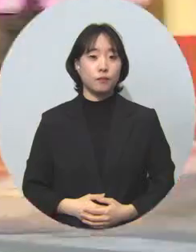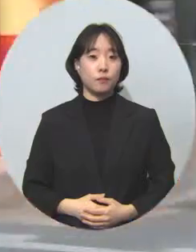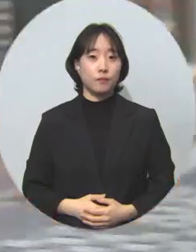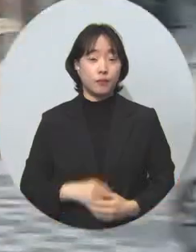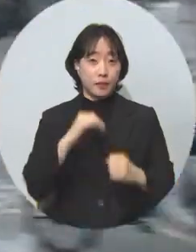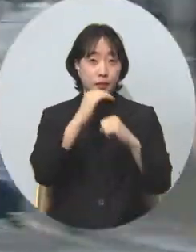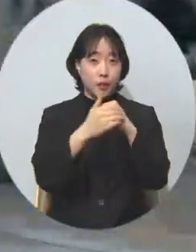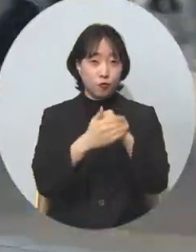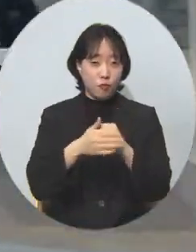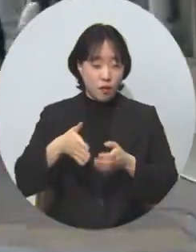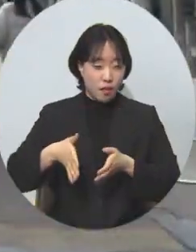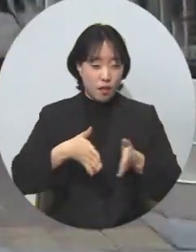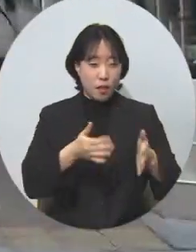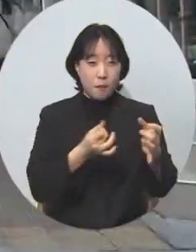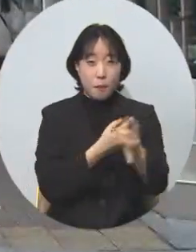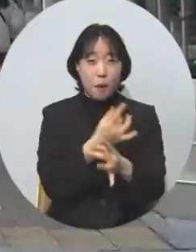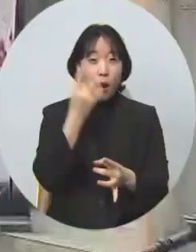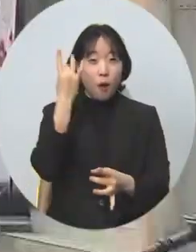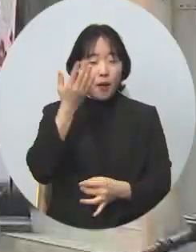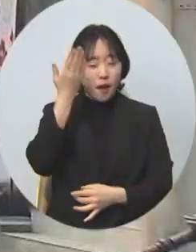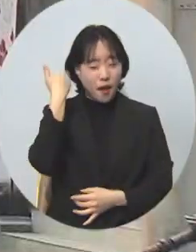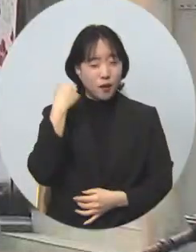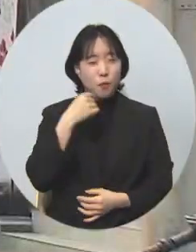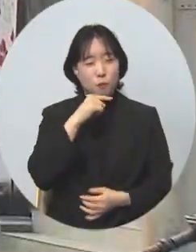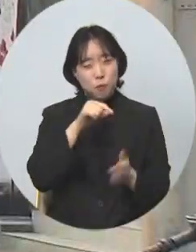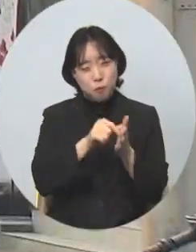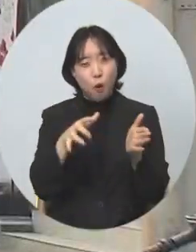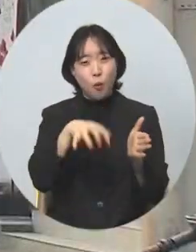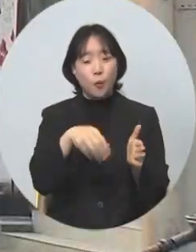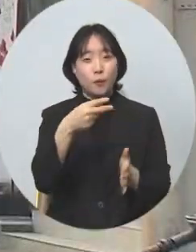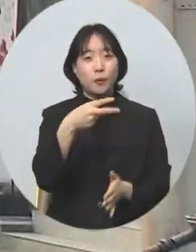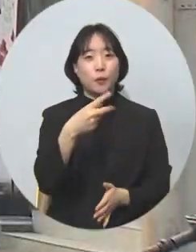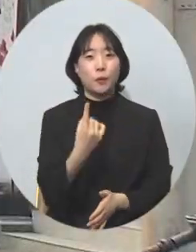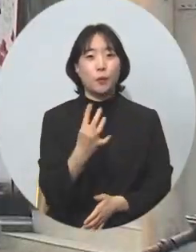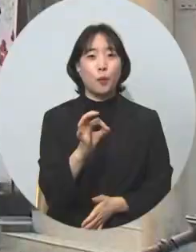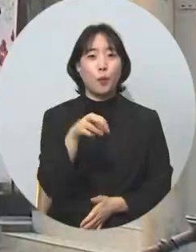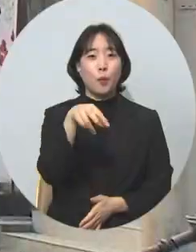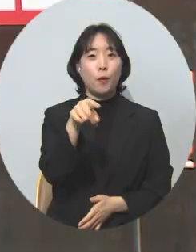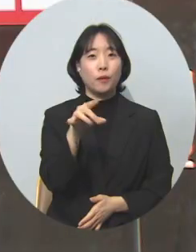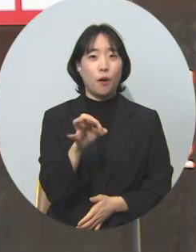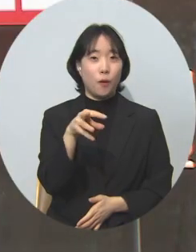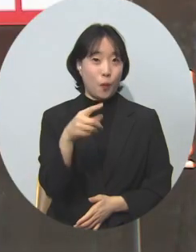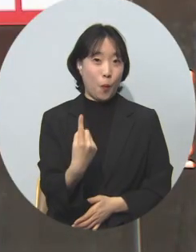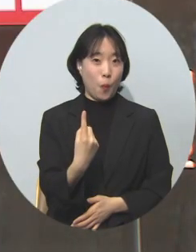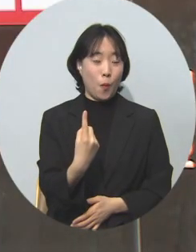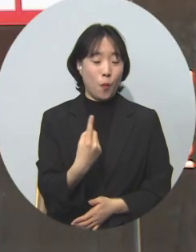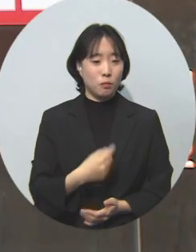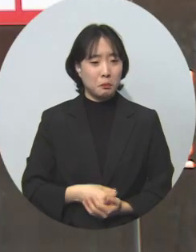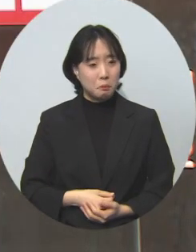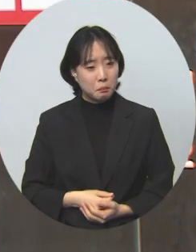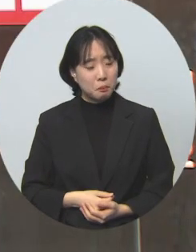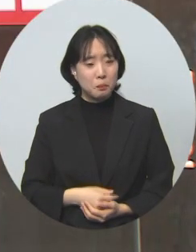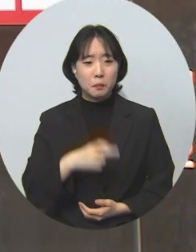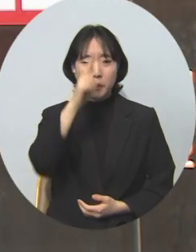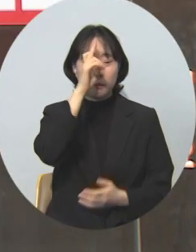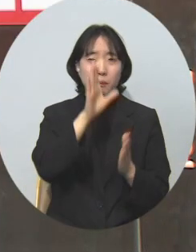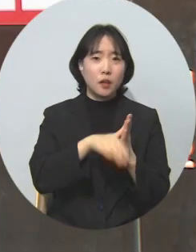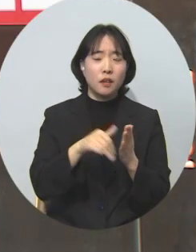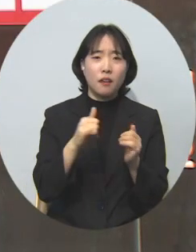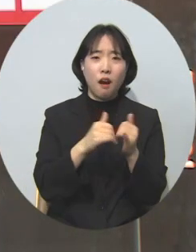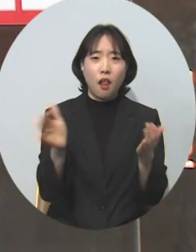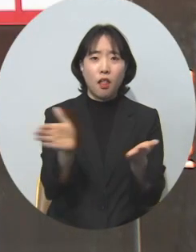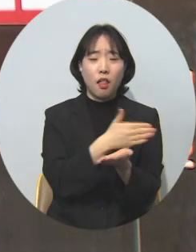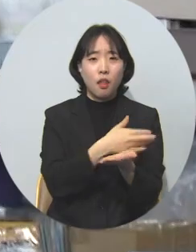대구의 대표 번화가 동성로 점심 시간 무렵이 오가는 사람도 적고 빈 점포들이 눈에 뛸 정도로 거리는